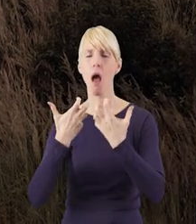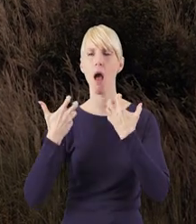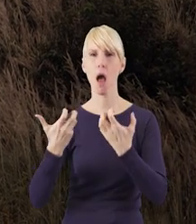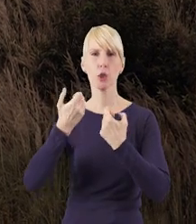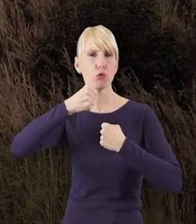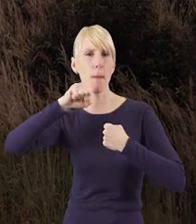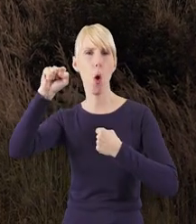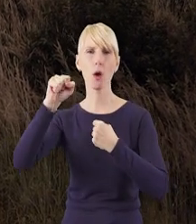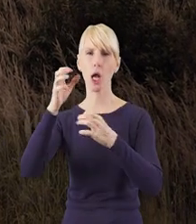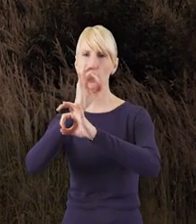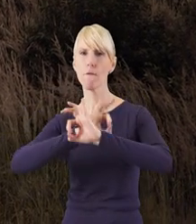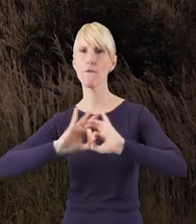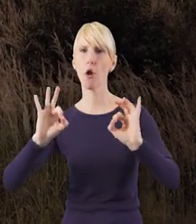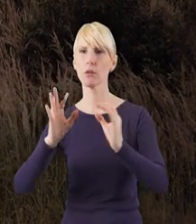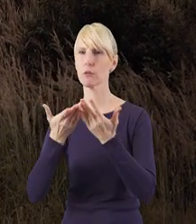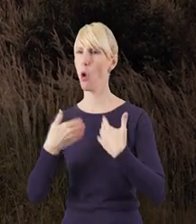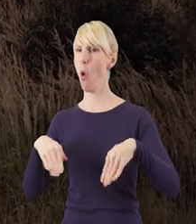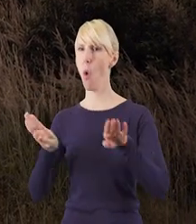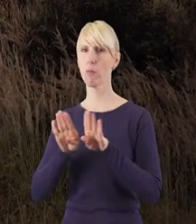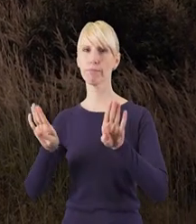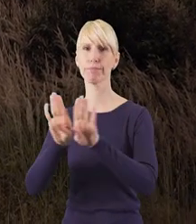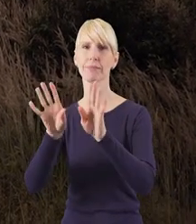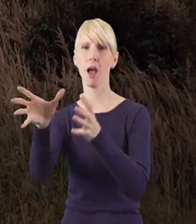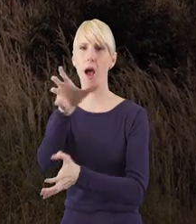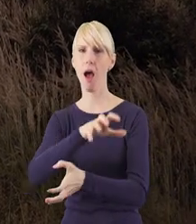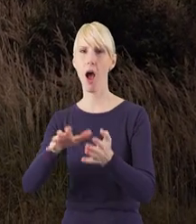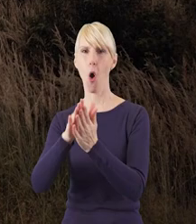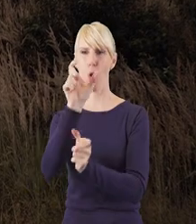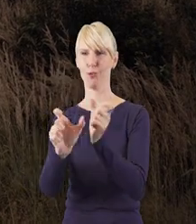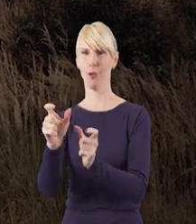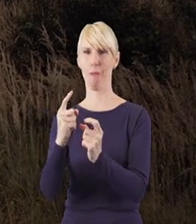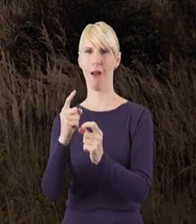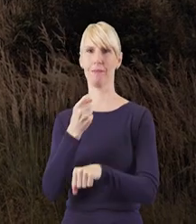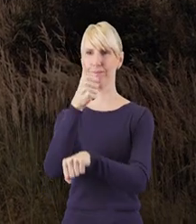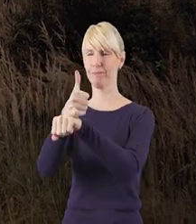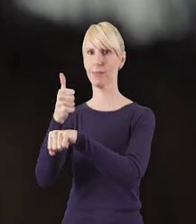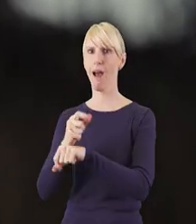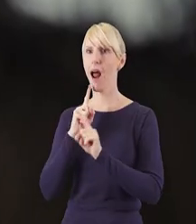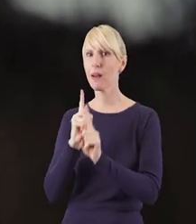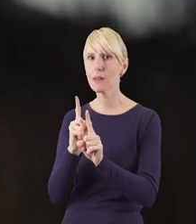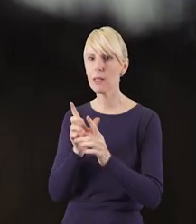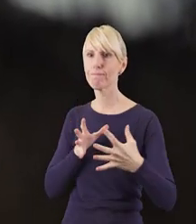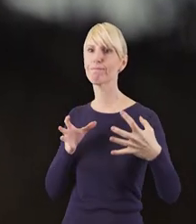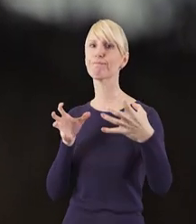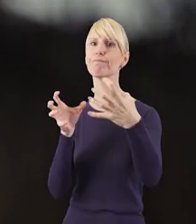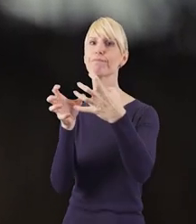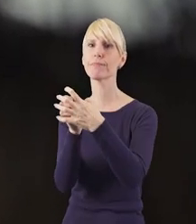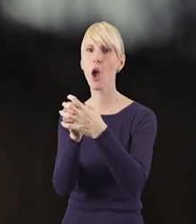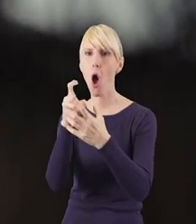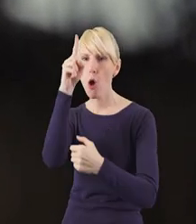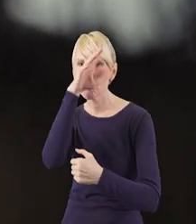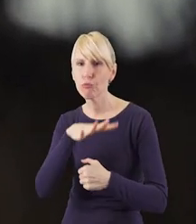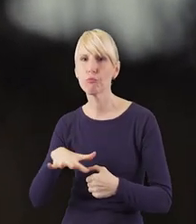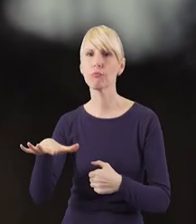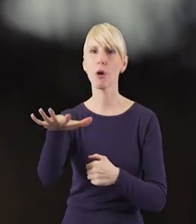i demokracji nie zamykają się w konkretnych osobach i nazwiskach, ale trwają w ludziach